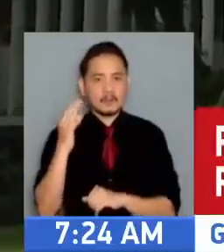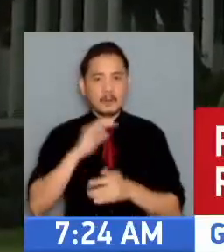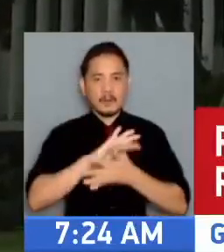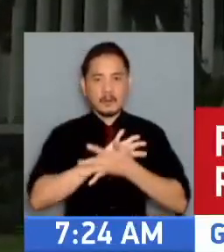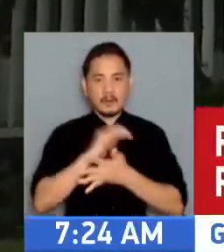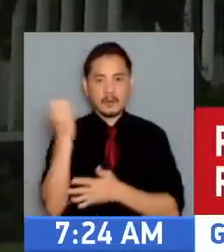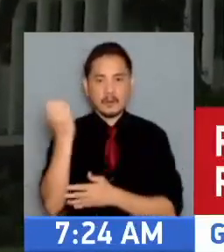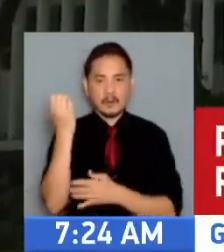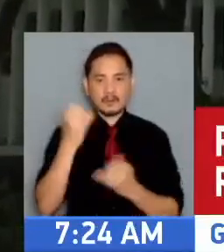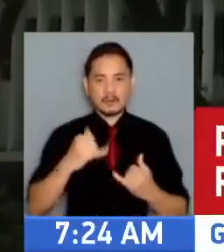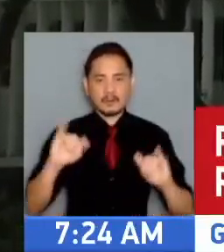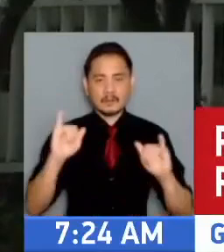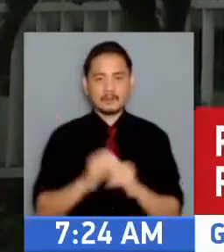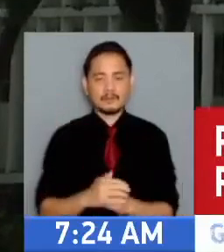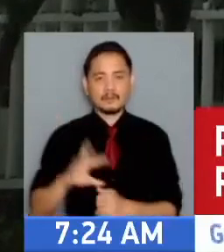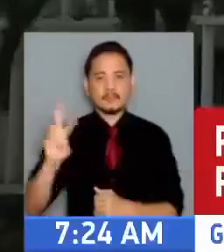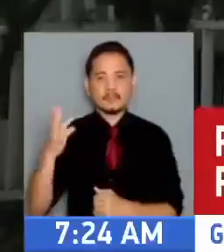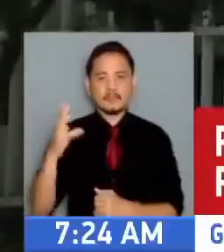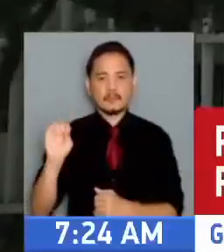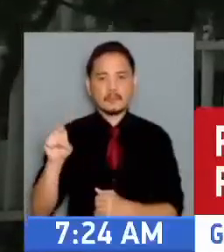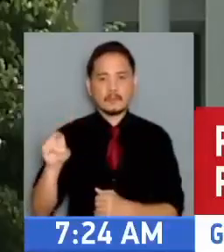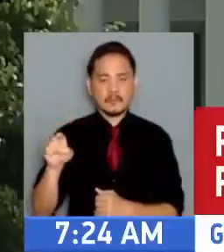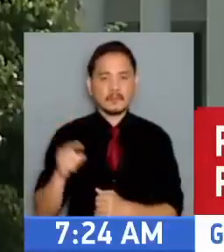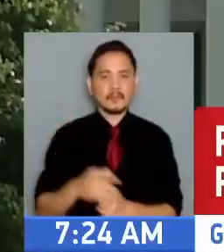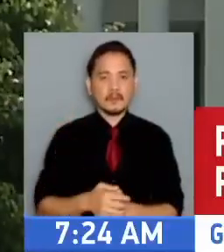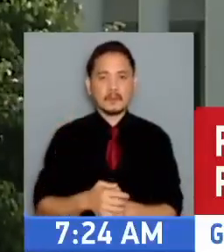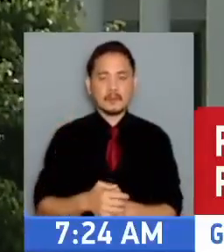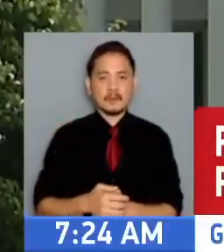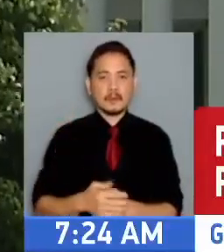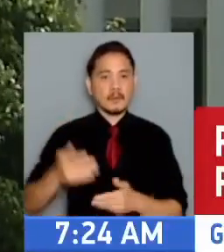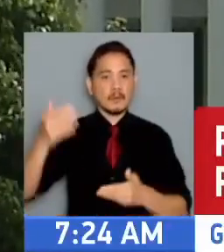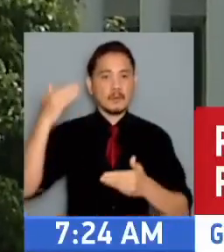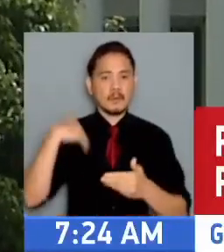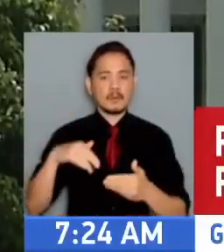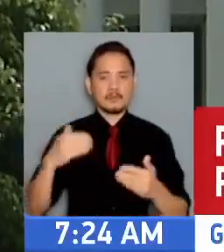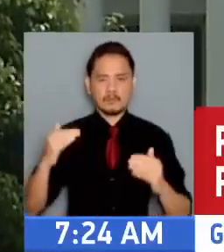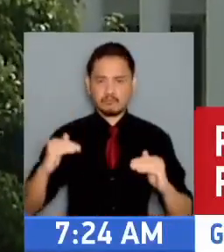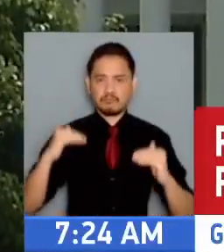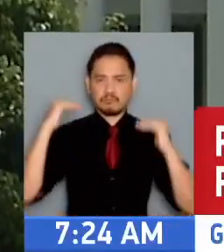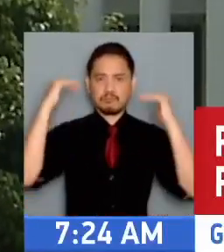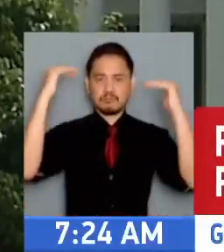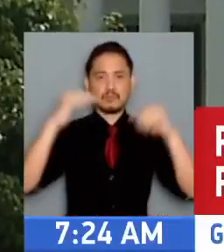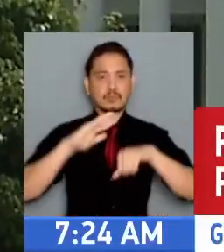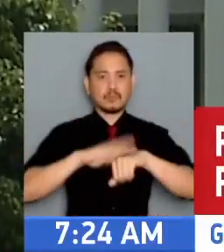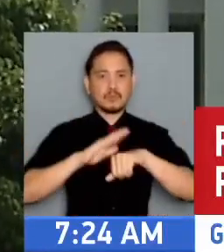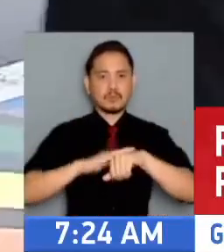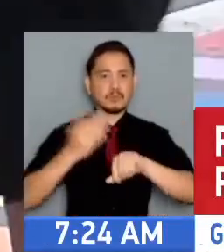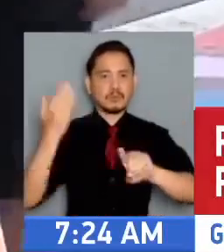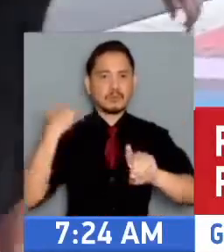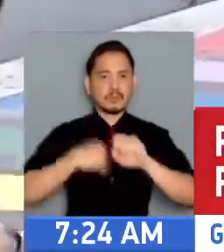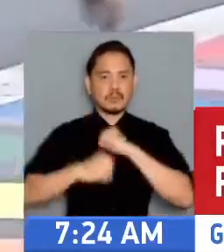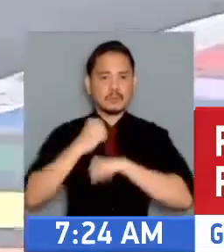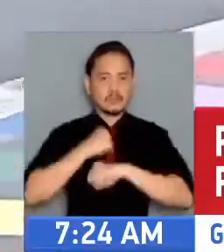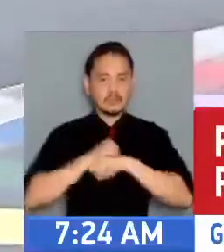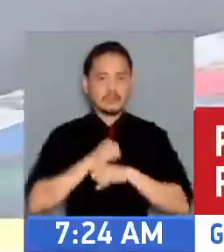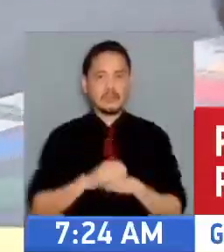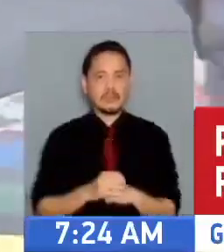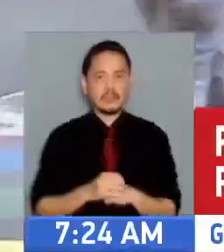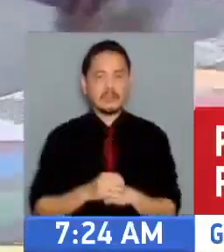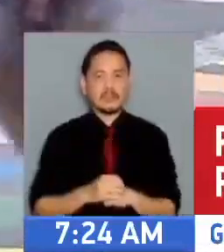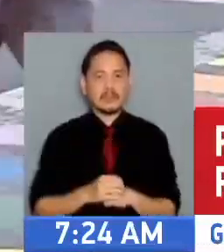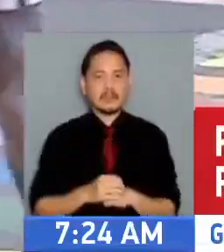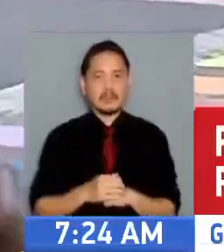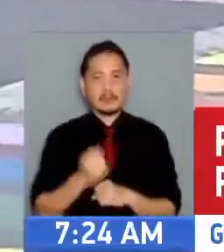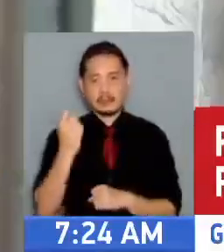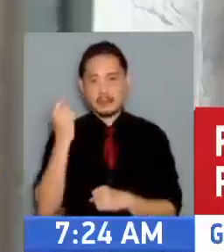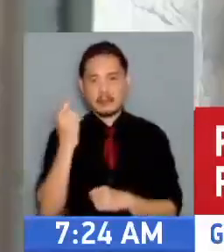ng WHO ang pinakamataas na level of alert para sa COVID-19. Pero kamakailan, ilang bansa na nagtanggal ng kanikalang state of